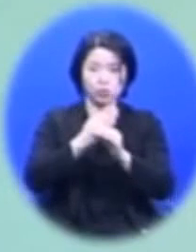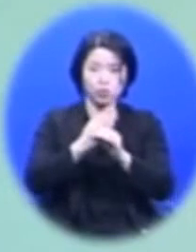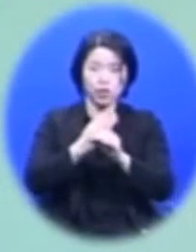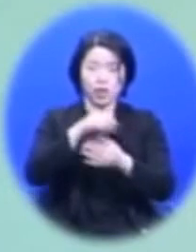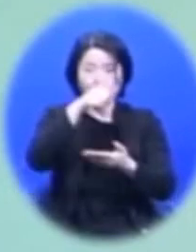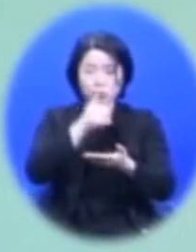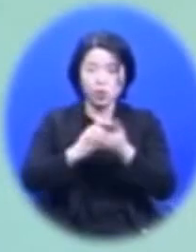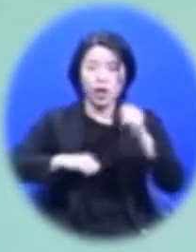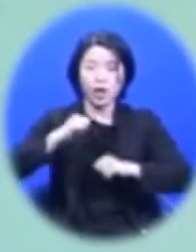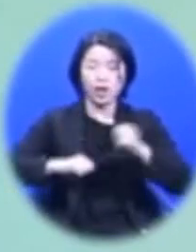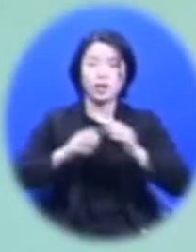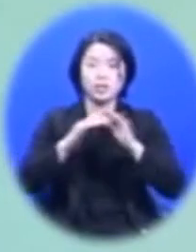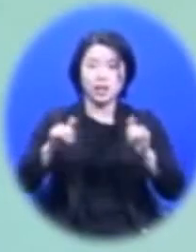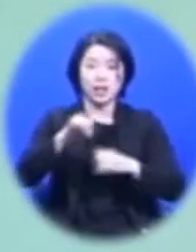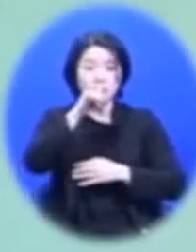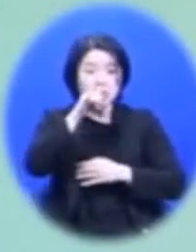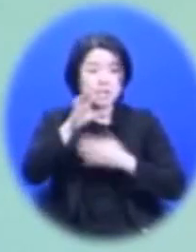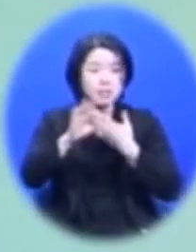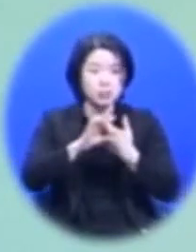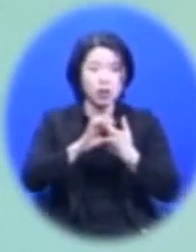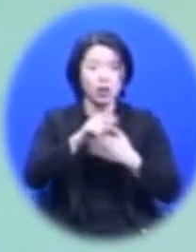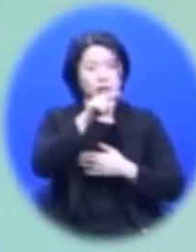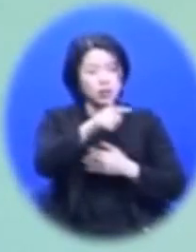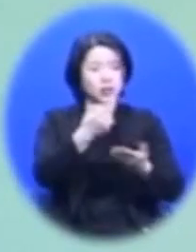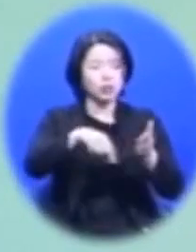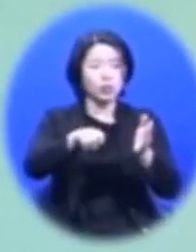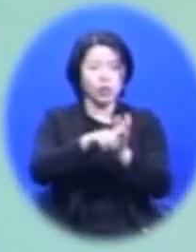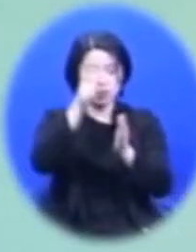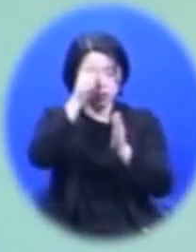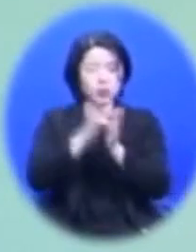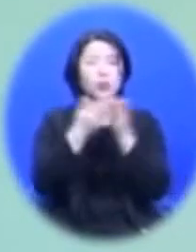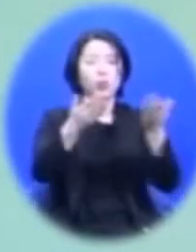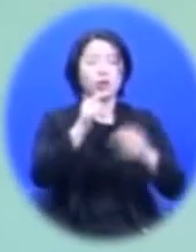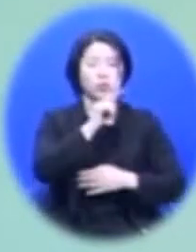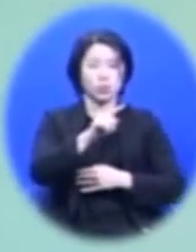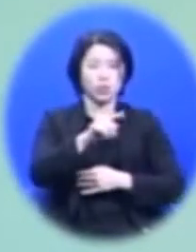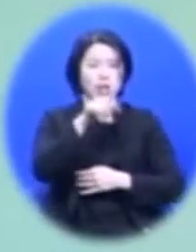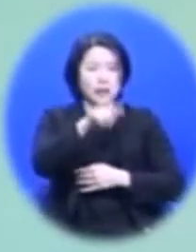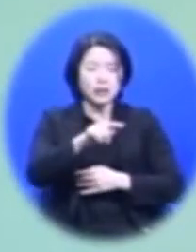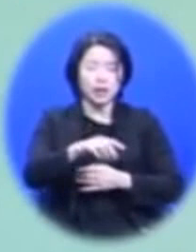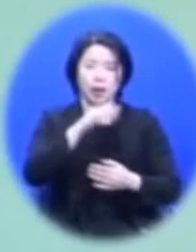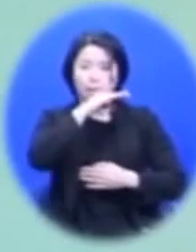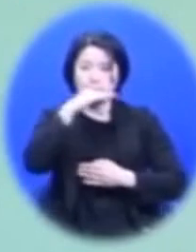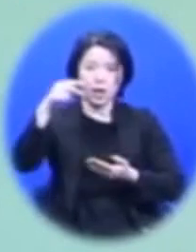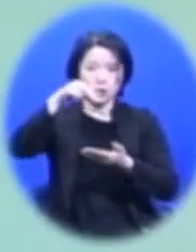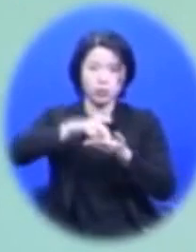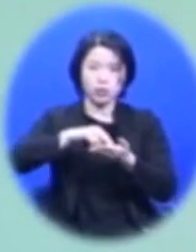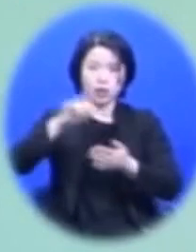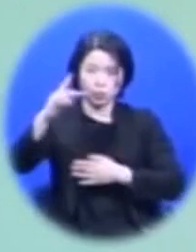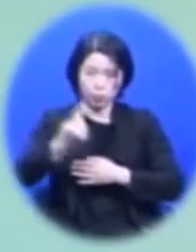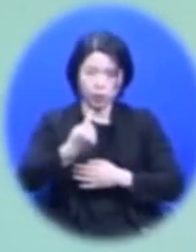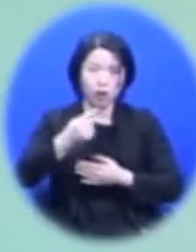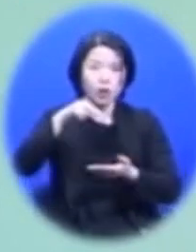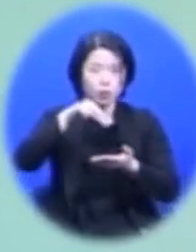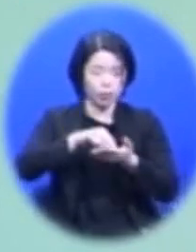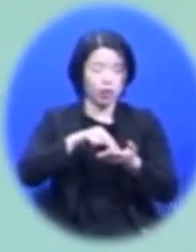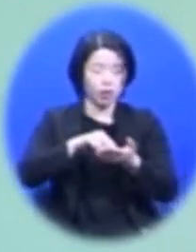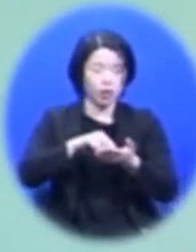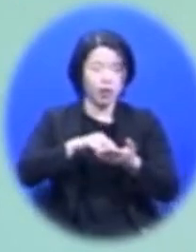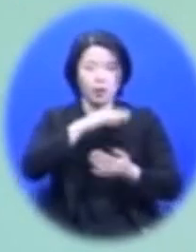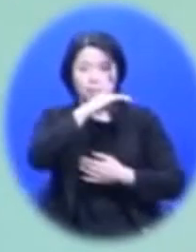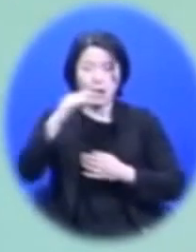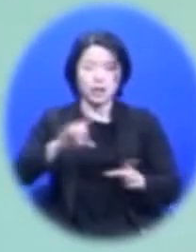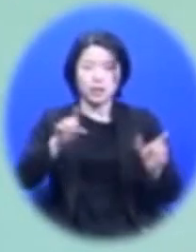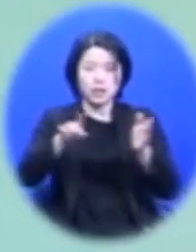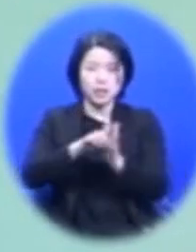보면 기도하라. 그를 위해서 기도하라. 그가 돌아오도록, 바로 서도록, 바른 신앙생활 할